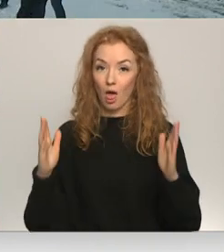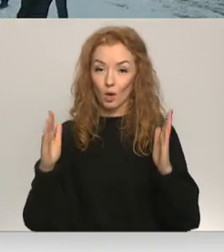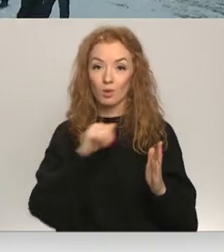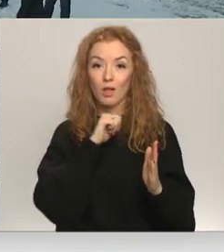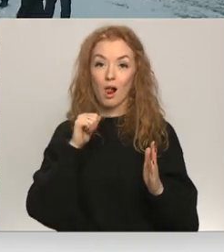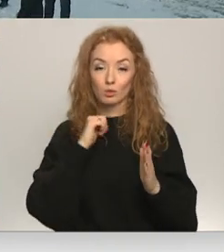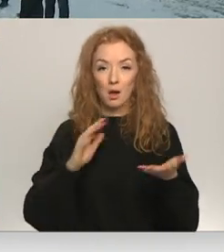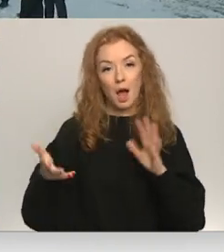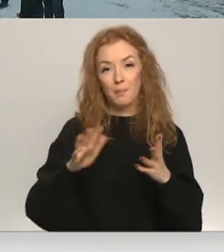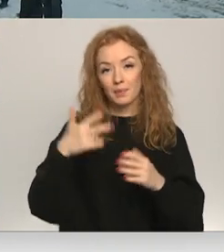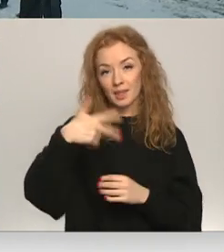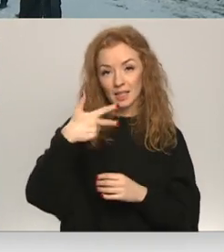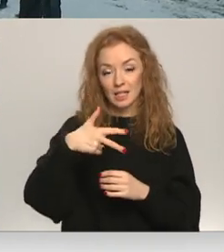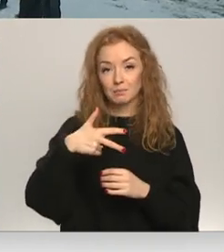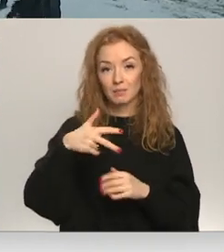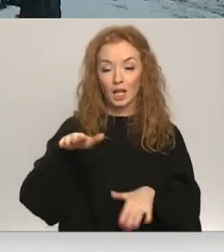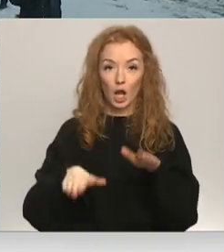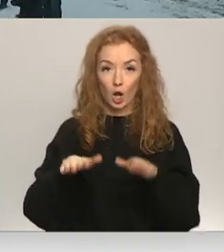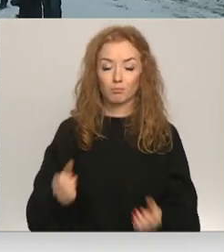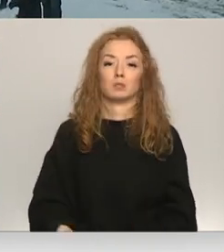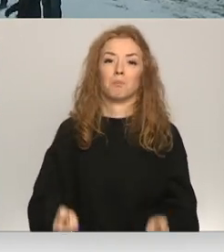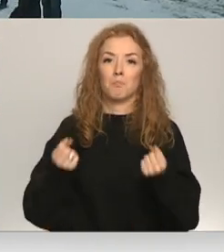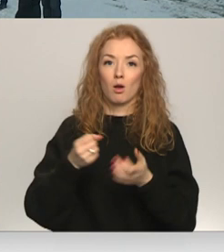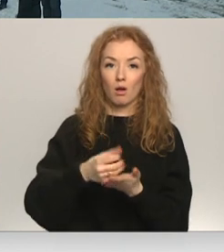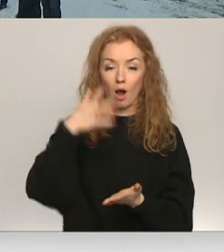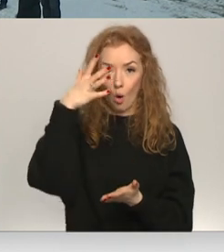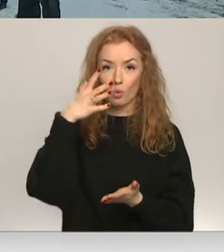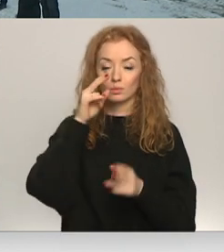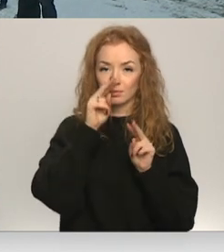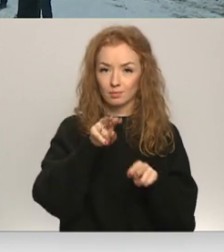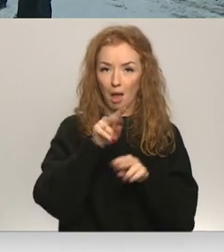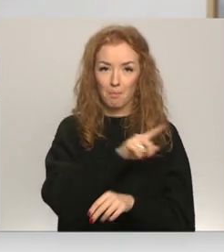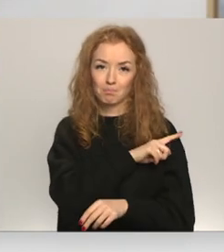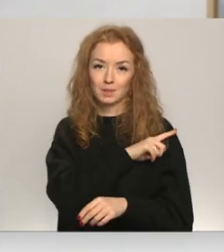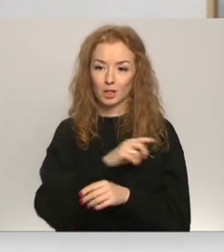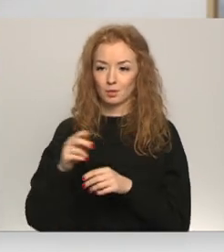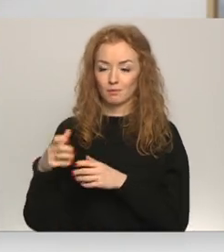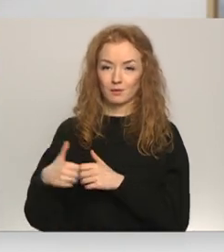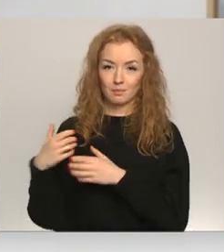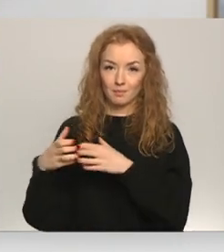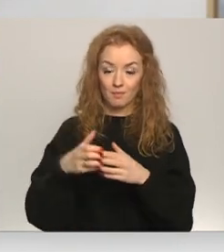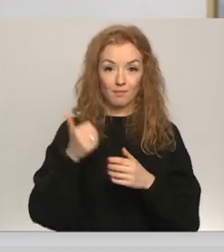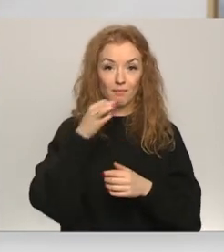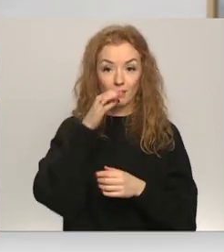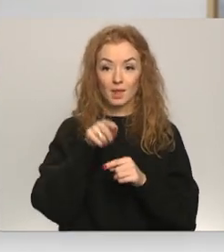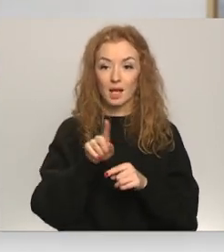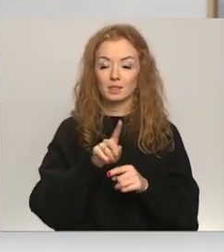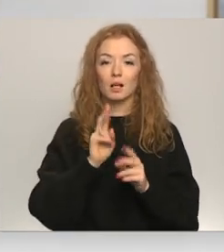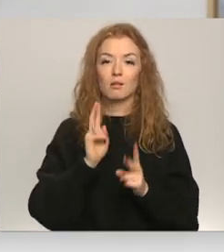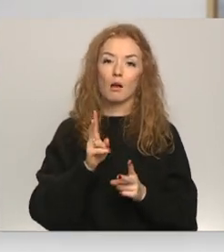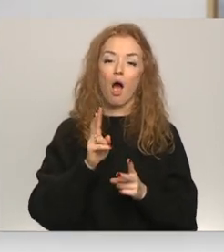Talsos aptuveni 30 kg smago kausu uzmanīja apsardze. Viņš jau skaitās kā jubileja ir